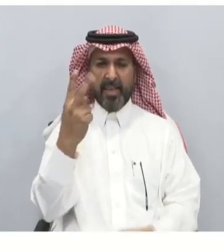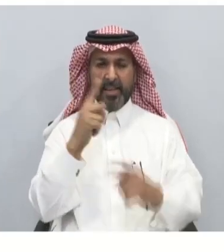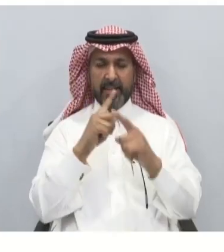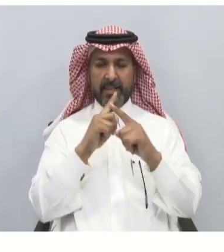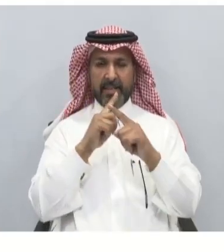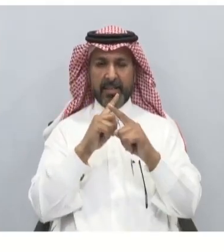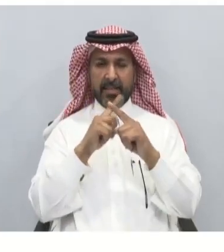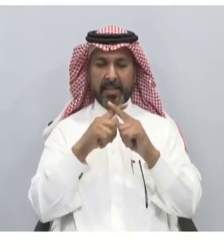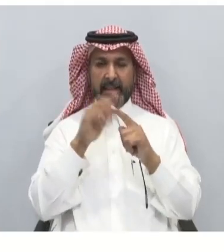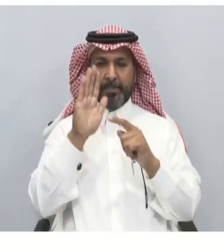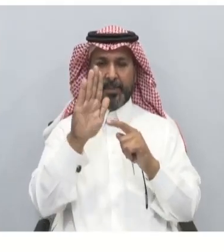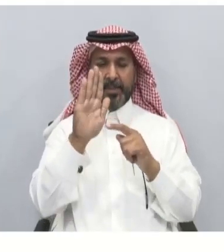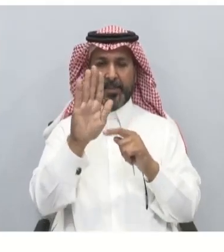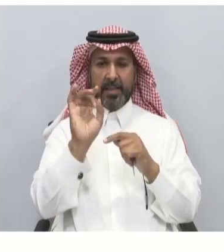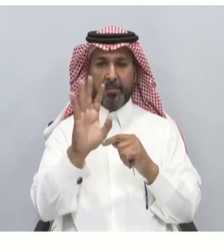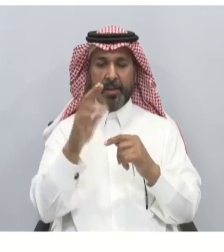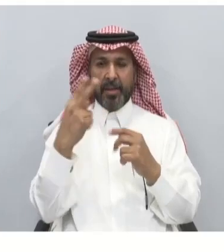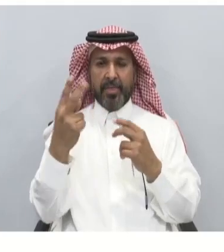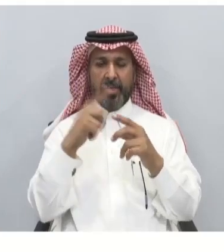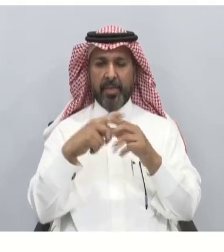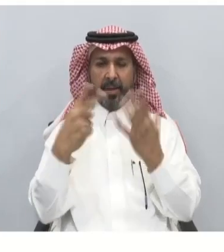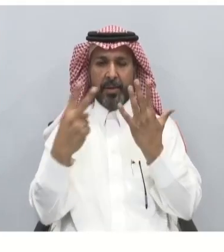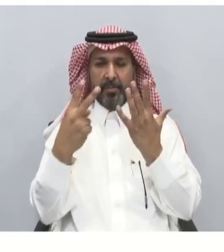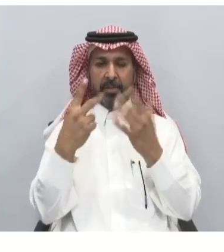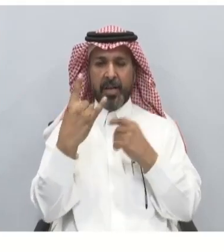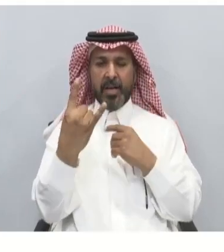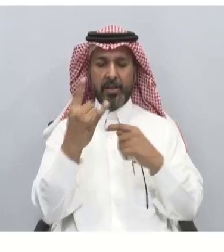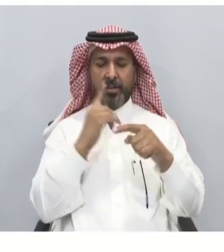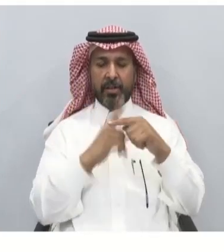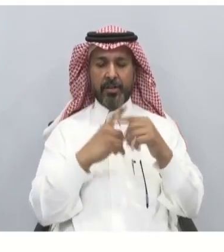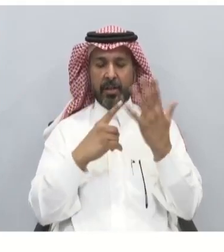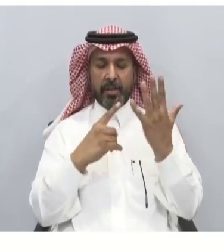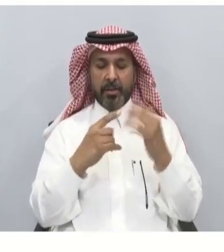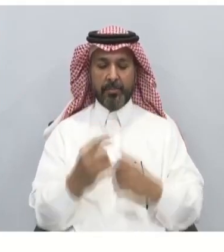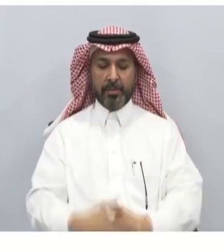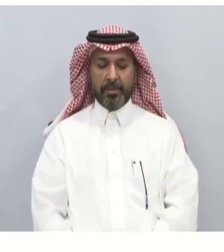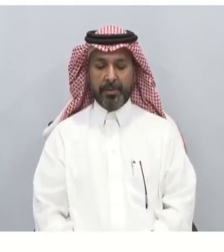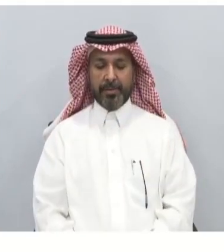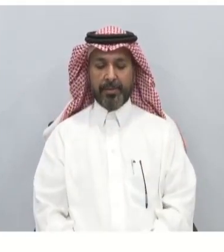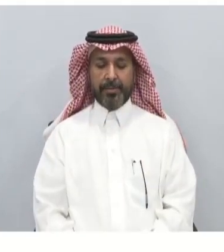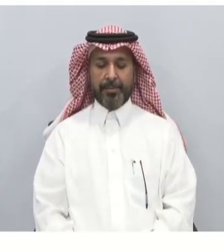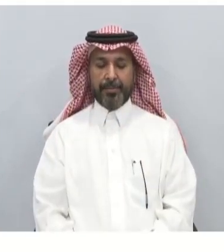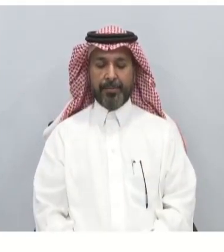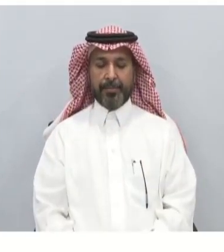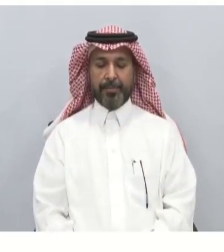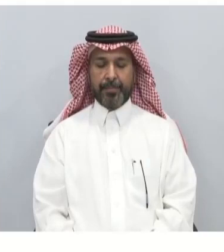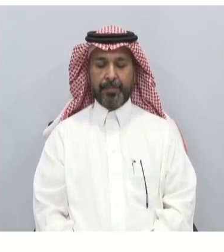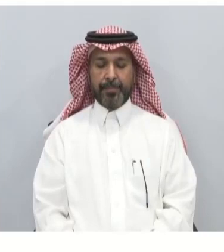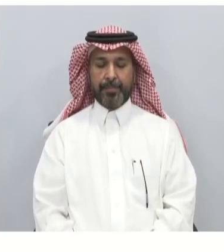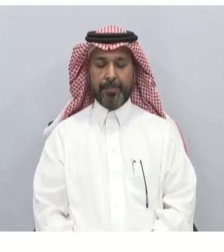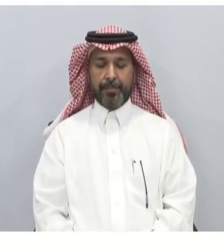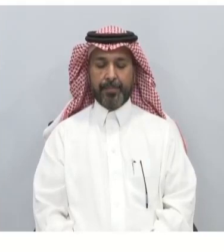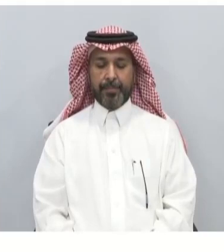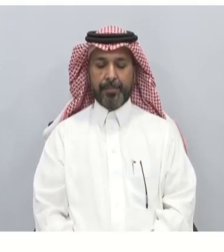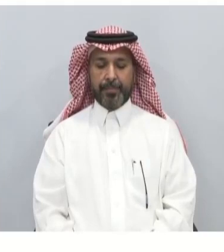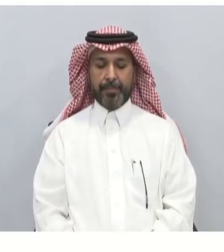الدالة كتبناها. نريد دال عند 5، هذه مخرجة، نحن ننتظر قيمة هذه المخرجة كم. راح نعوض عن